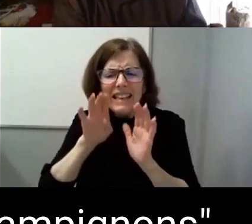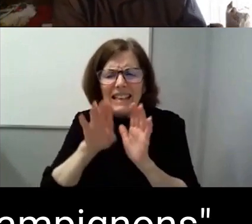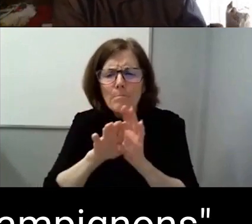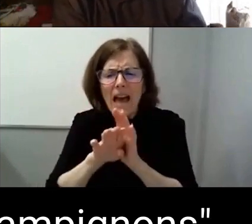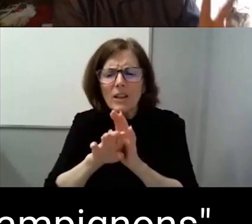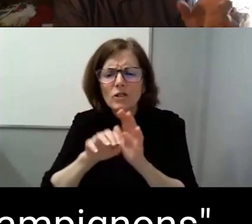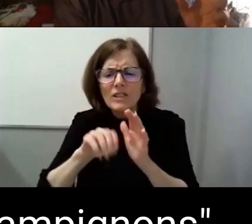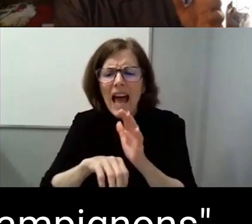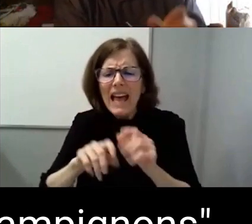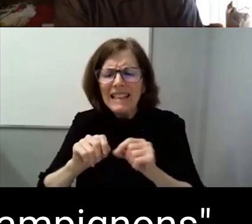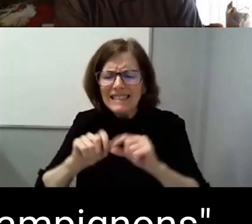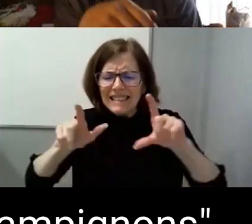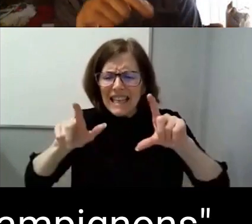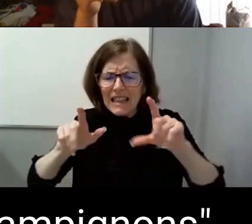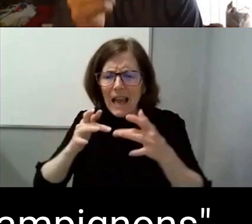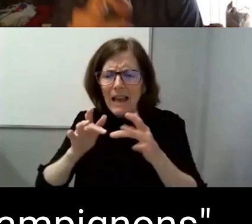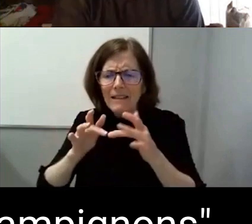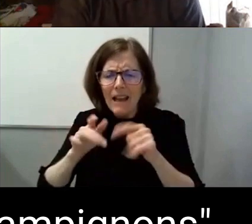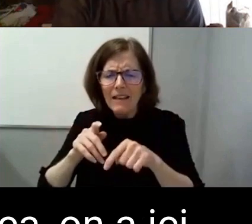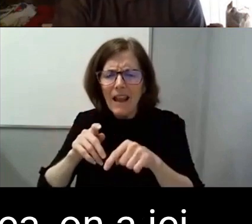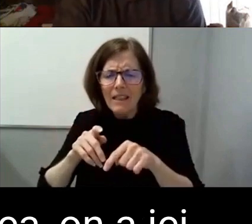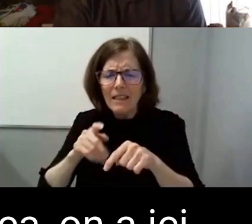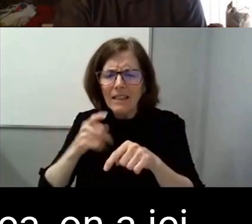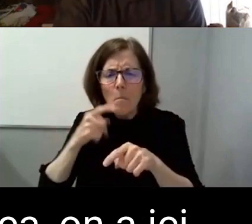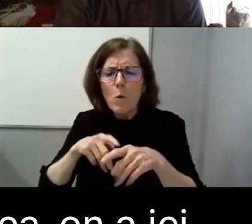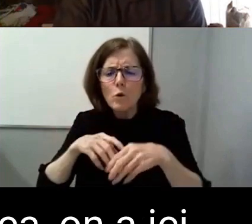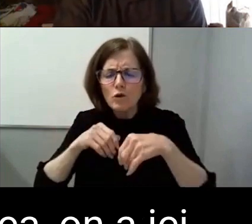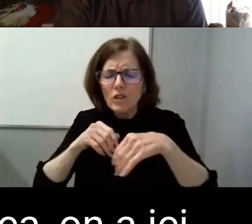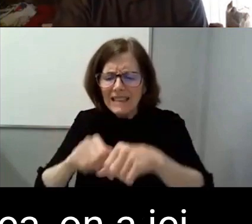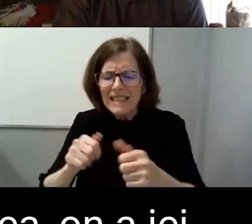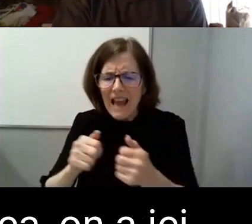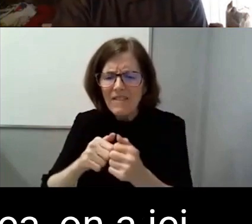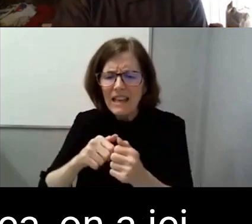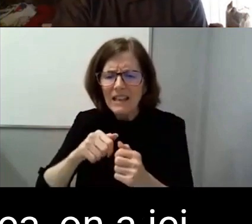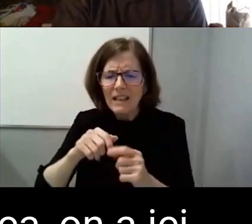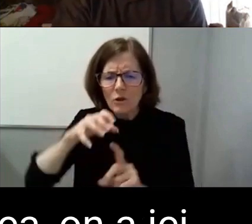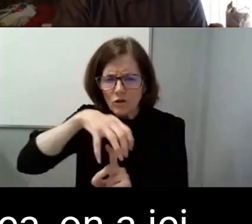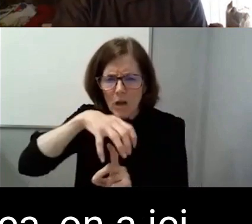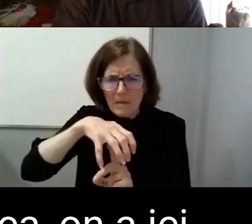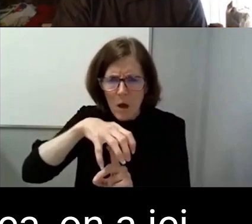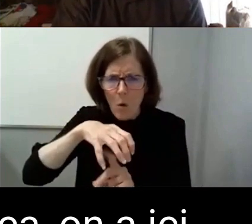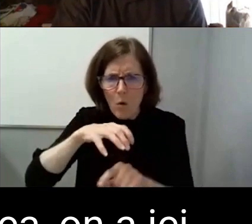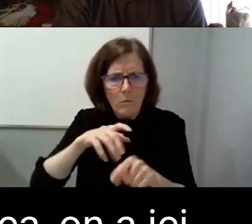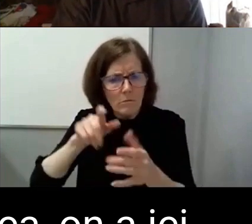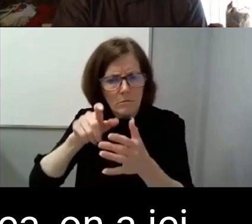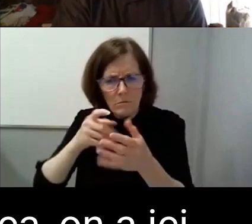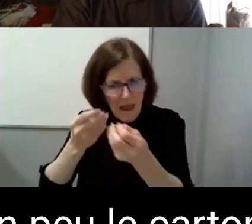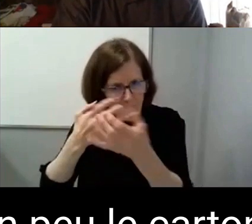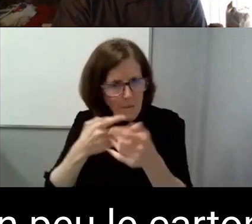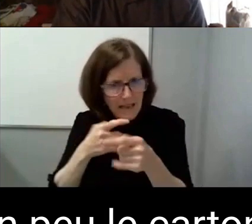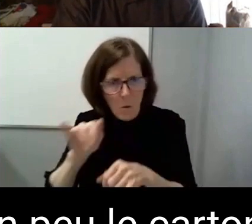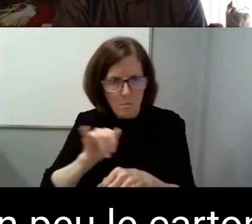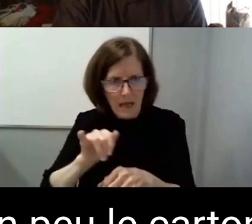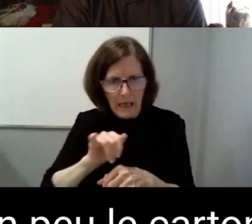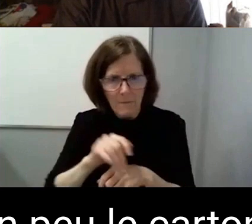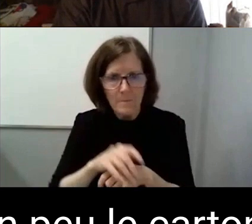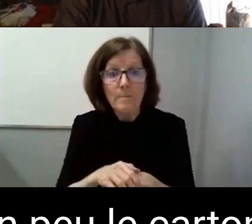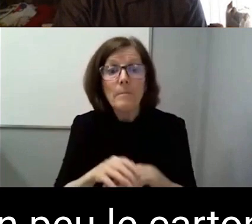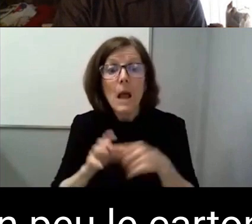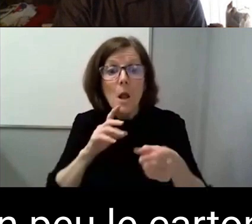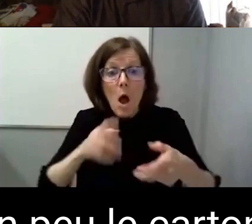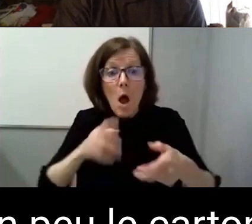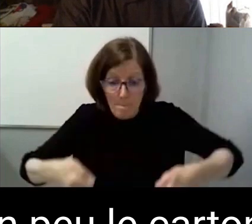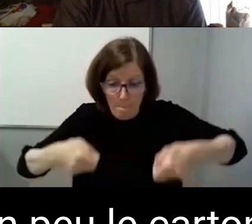de Champignons Maison, là, de Jardiner avec les champignons. Donc, pour faire ça, ça nous prend, c'est ça, on a ici un bac